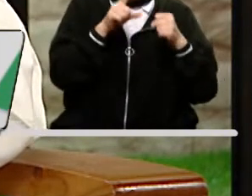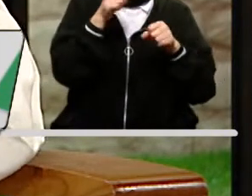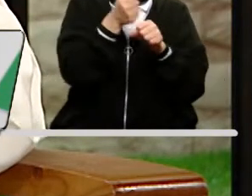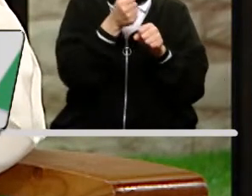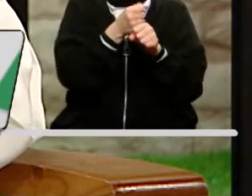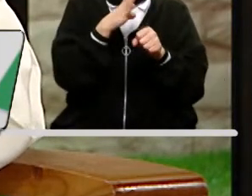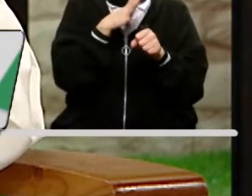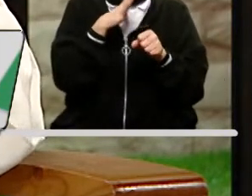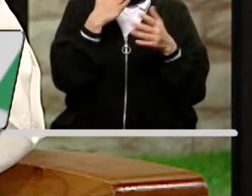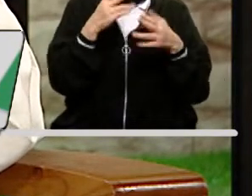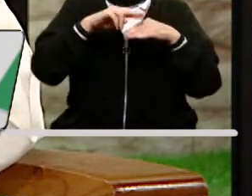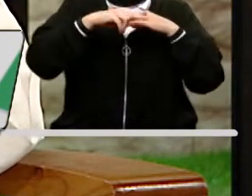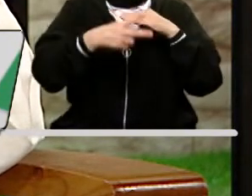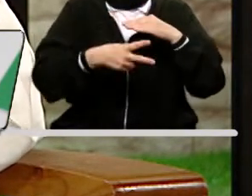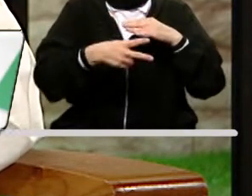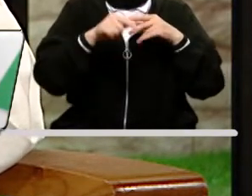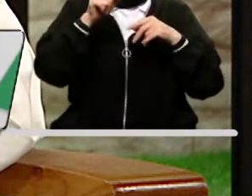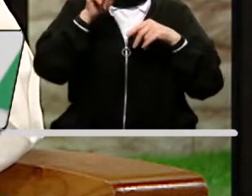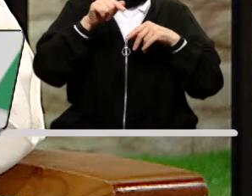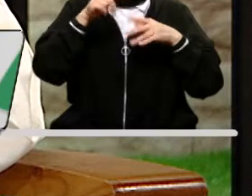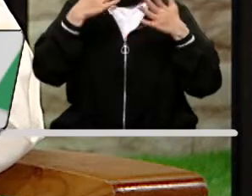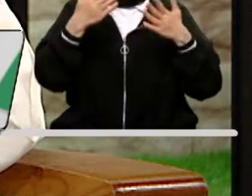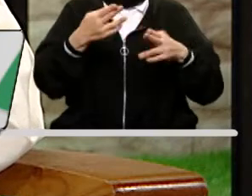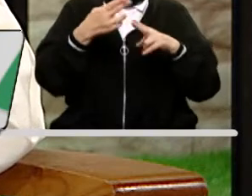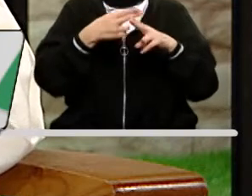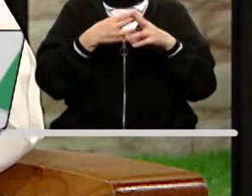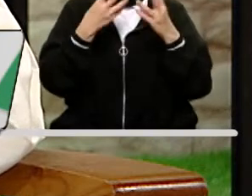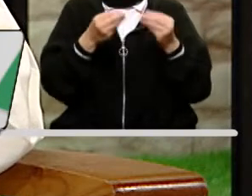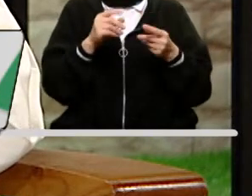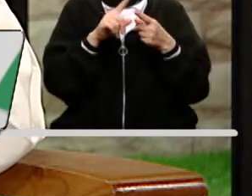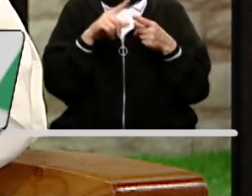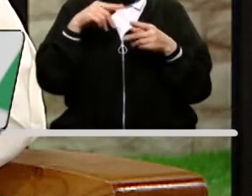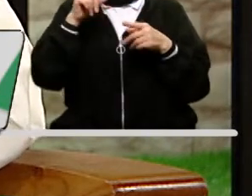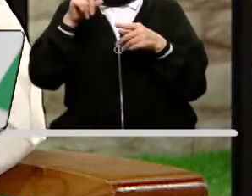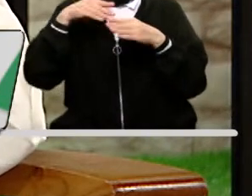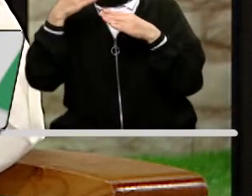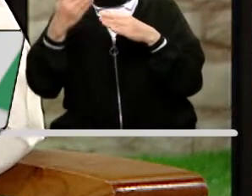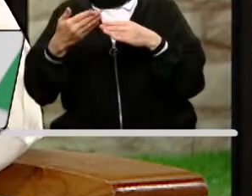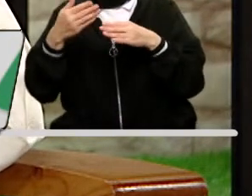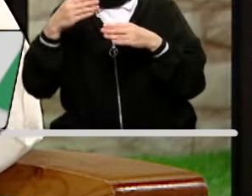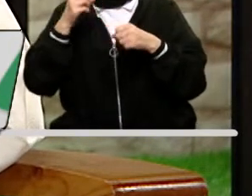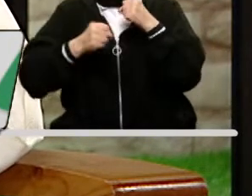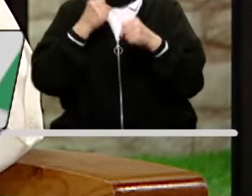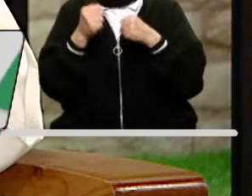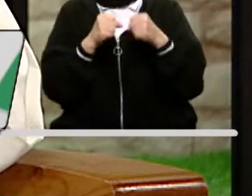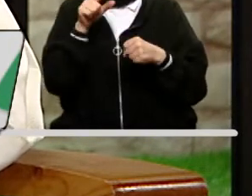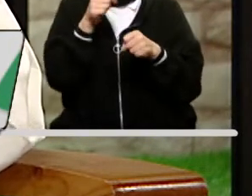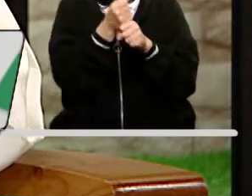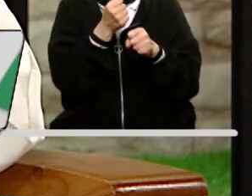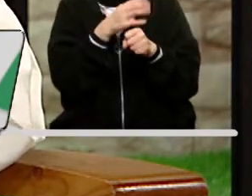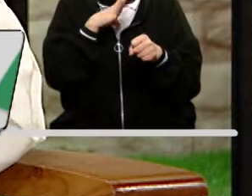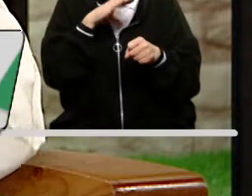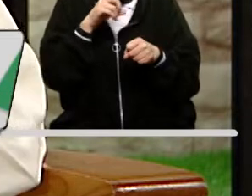acı bir deneyim. Ama bir sonrakinde koşarken oradaki taşa bakmayı öğreniyor. Bir sonraki düşüşünde